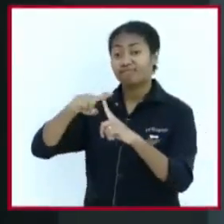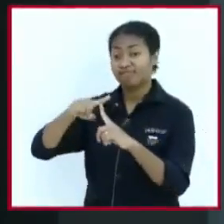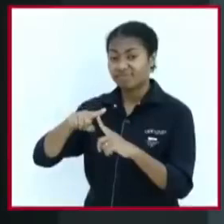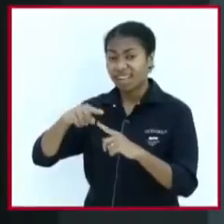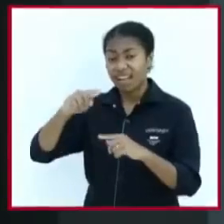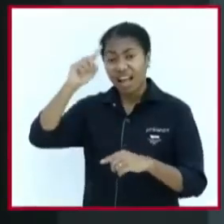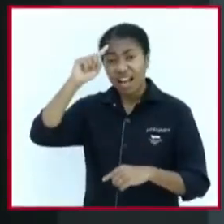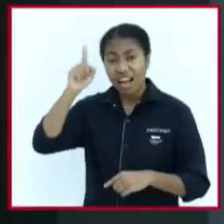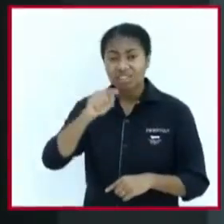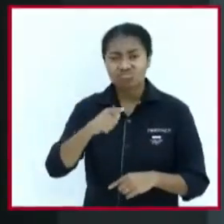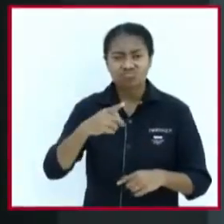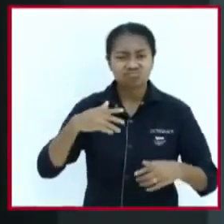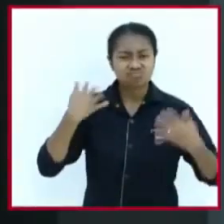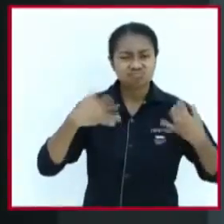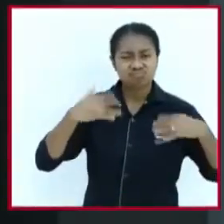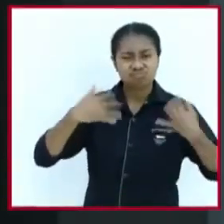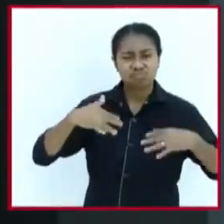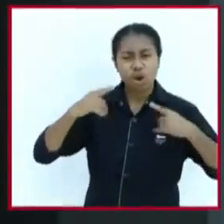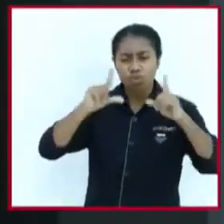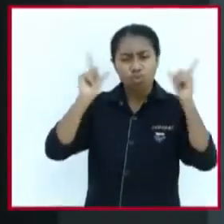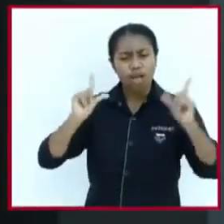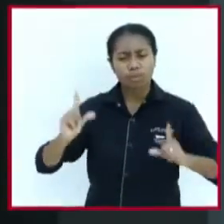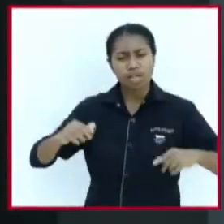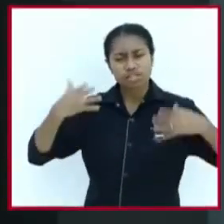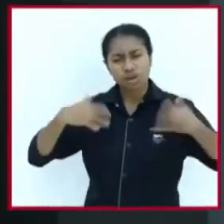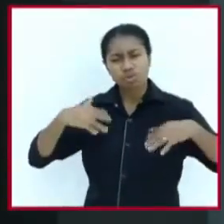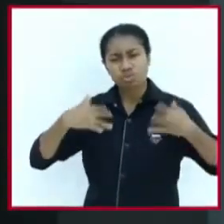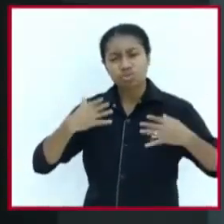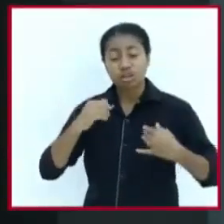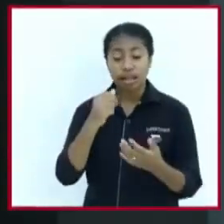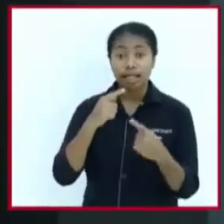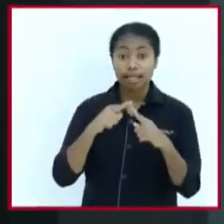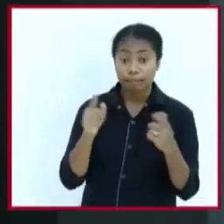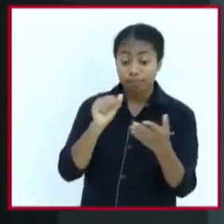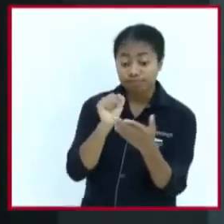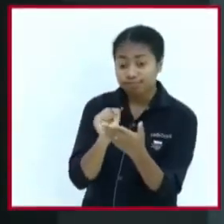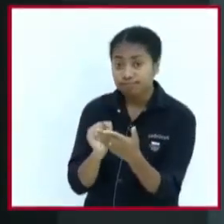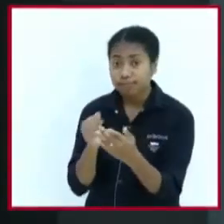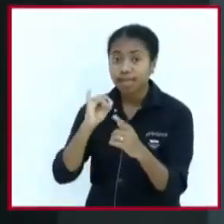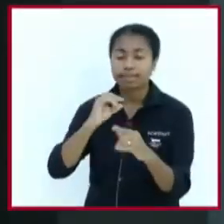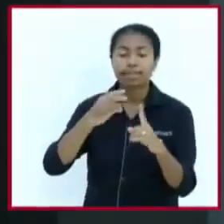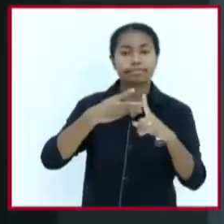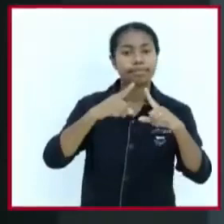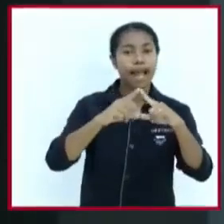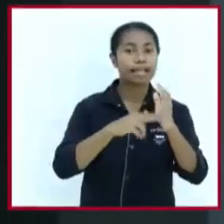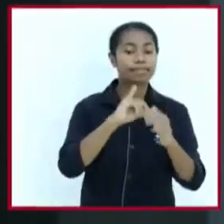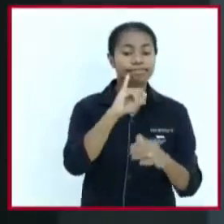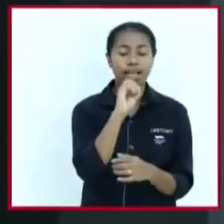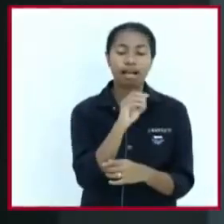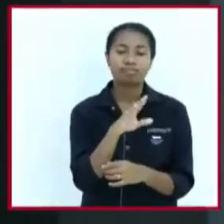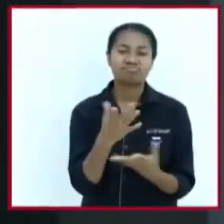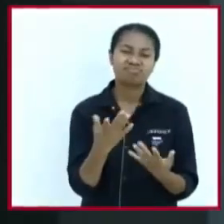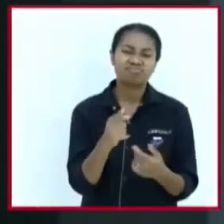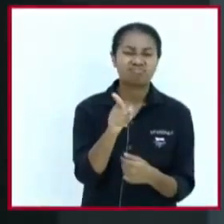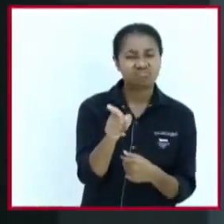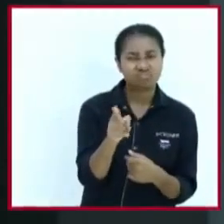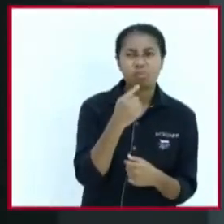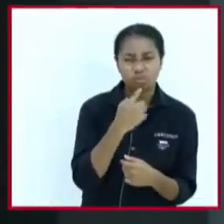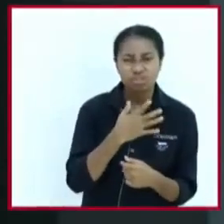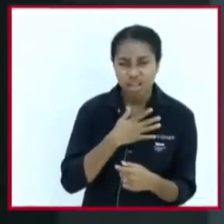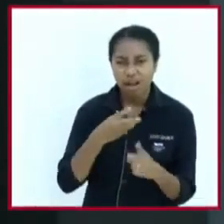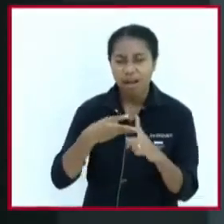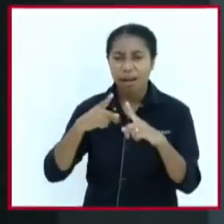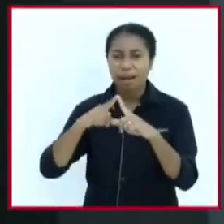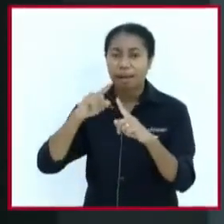begitu Mekkah tapi penulis surat Ibrani bilang begini dah kalian punya bait Allah